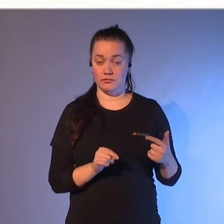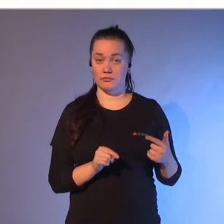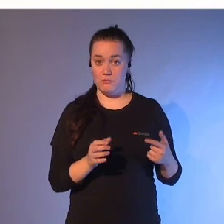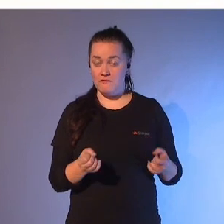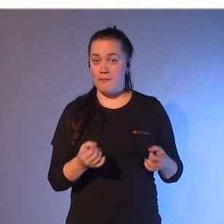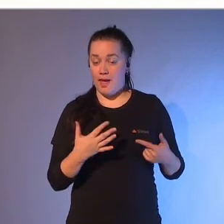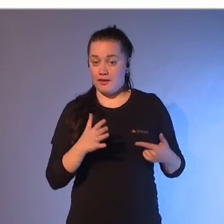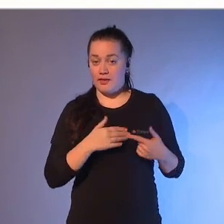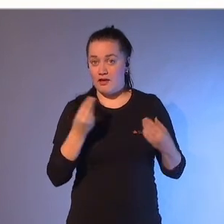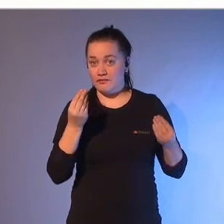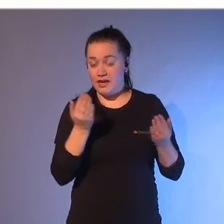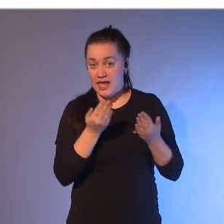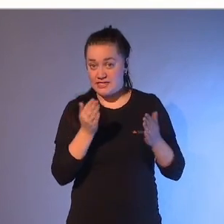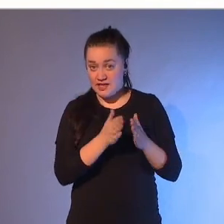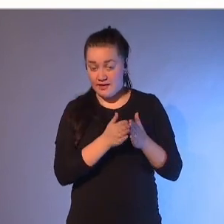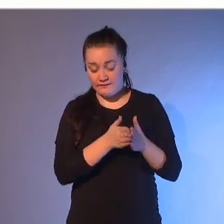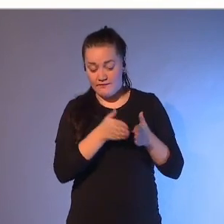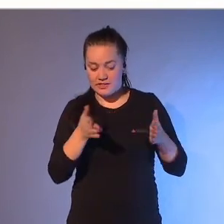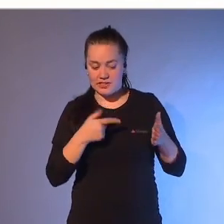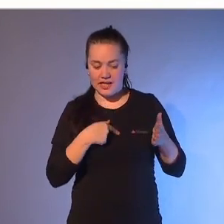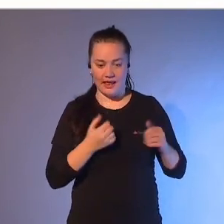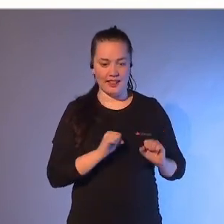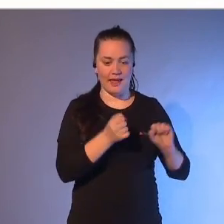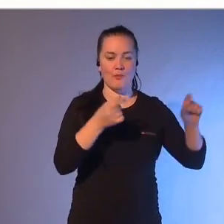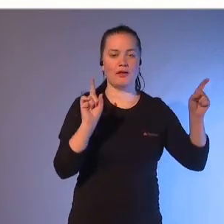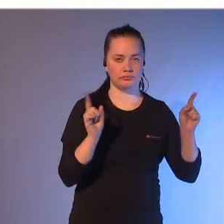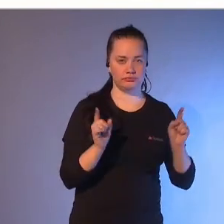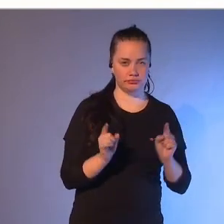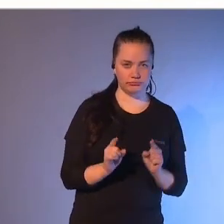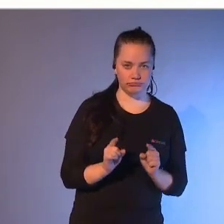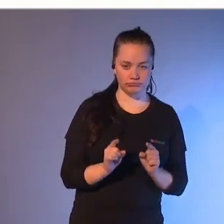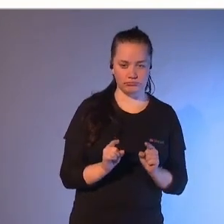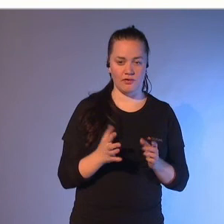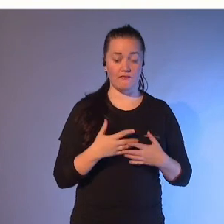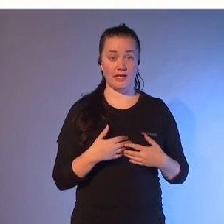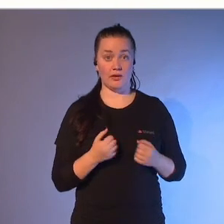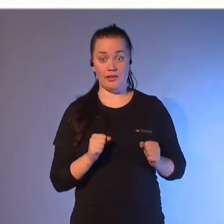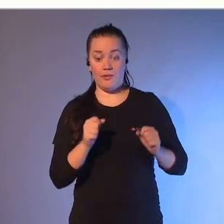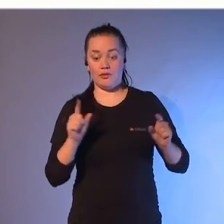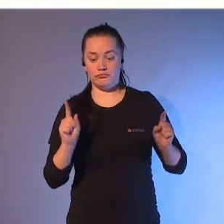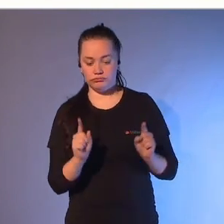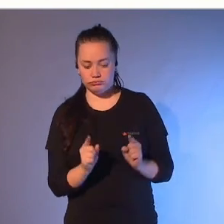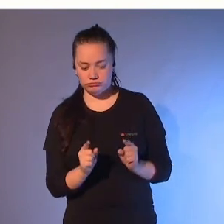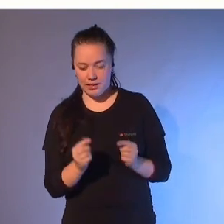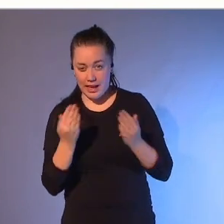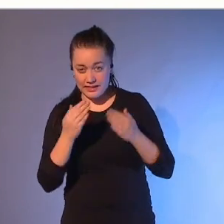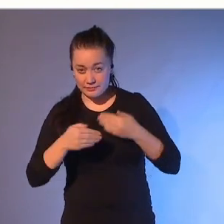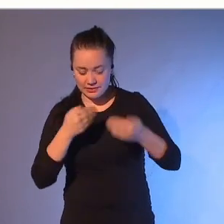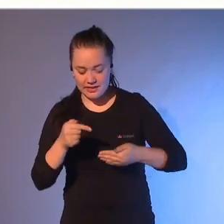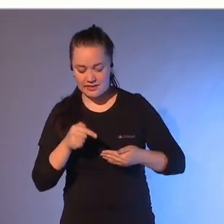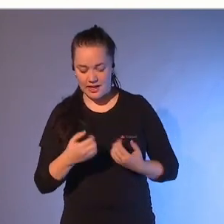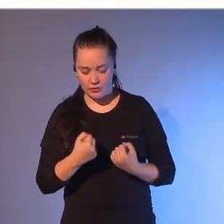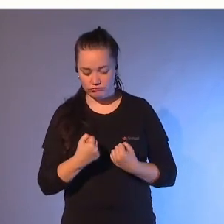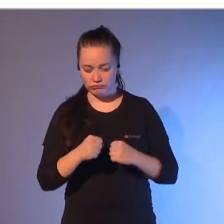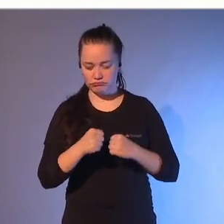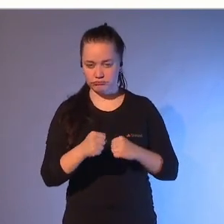av den lesefasen hvor du senker tempoet. Fordi det når man senker tempo i en leseprosess, at du